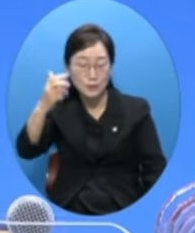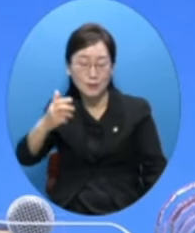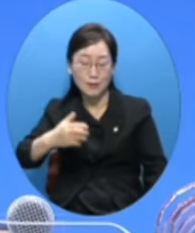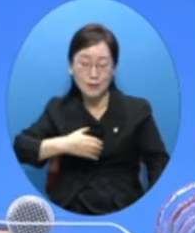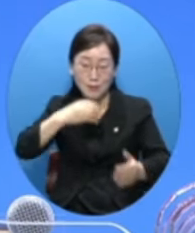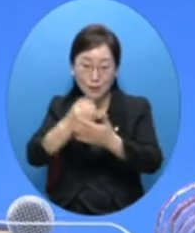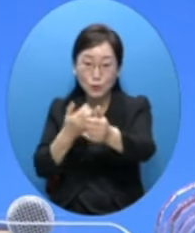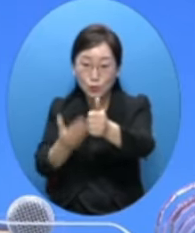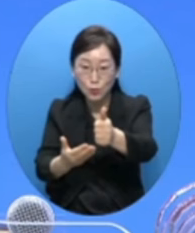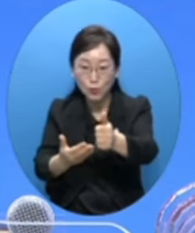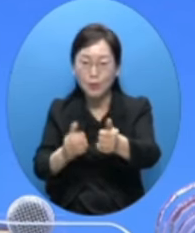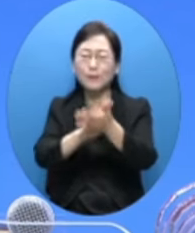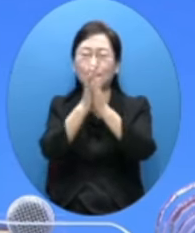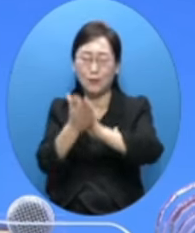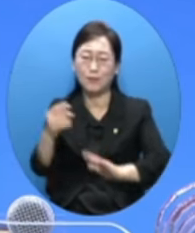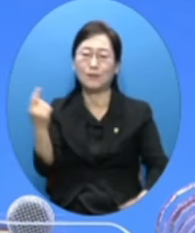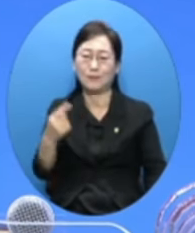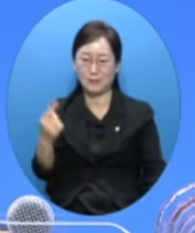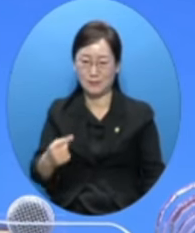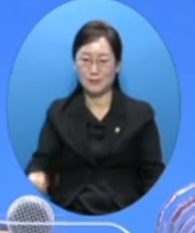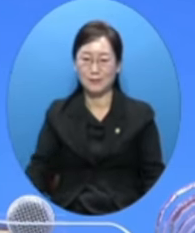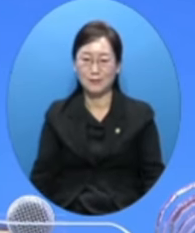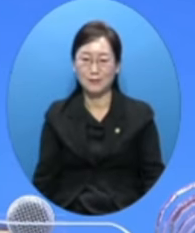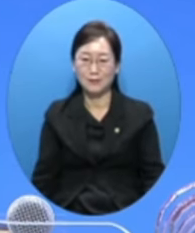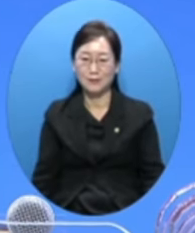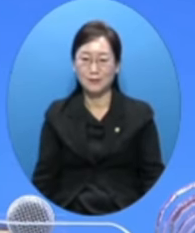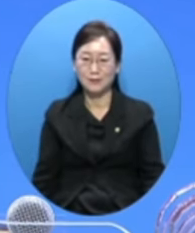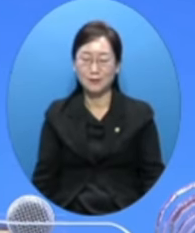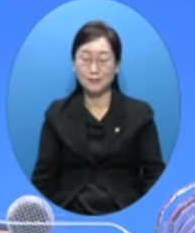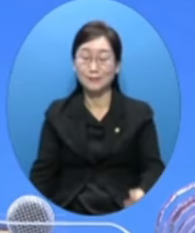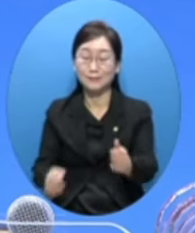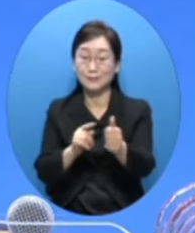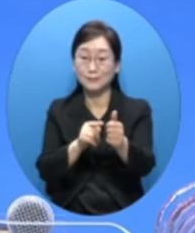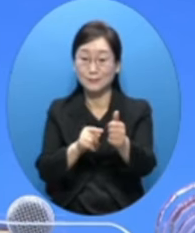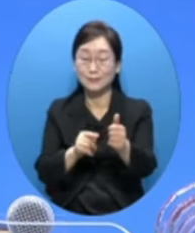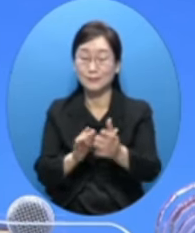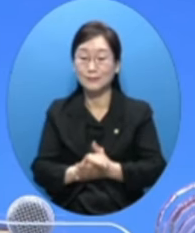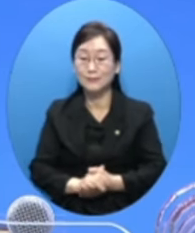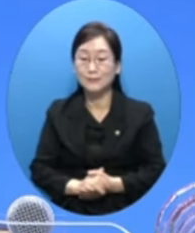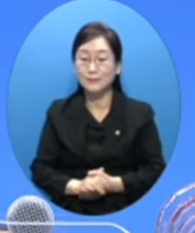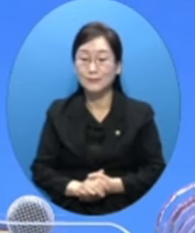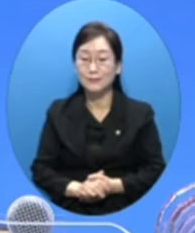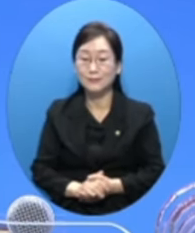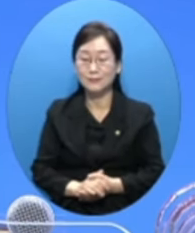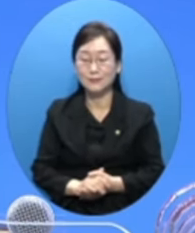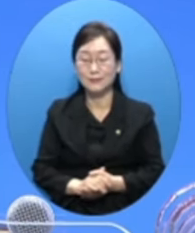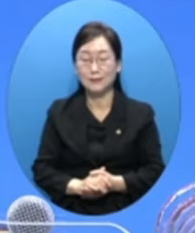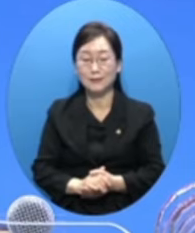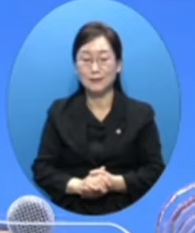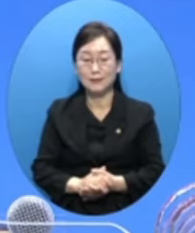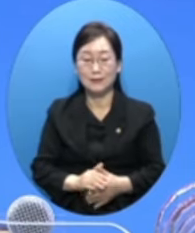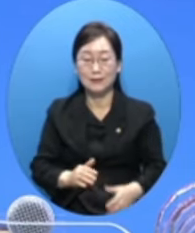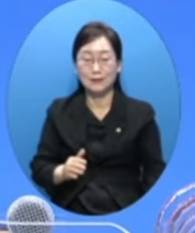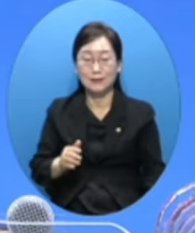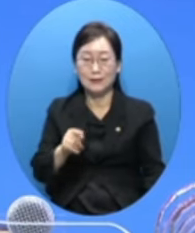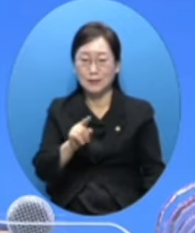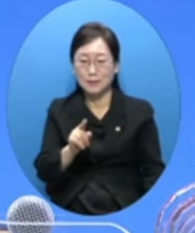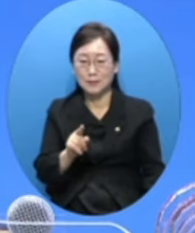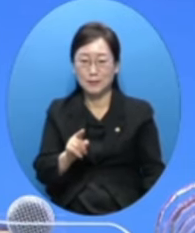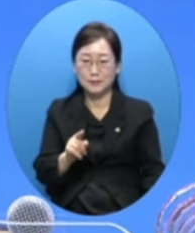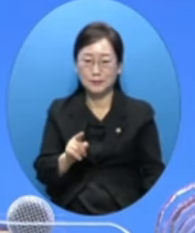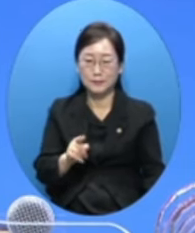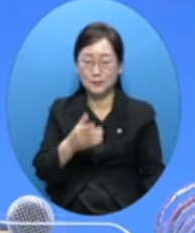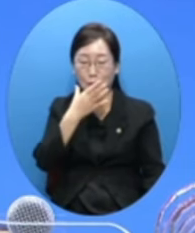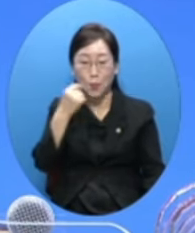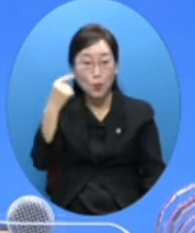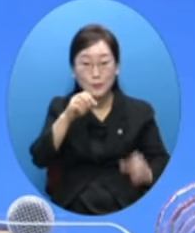위대한 역사가 나타나게 되는 것입니다. 그래서 그가 그 당시 황해도 일대를 다니며 복음을